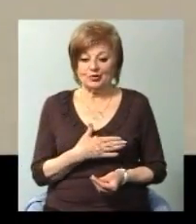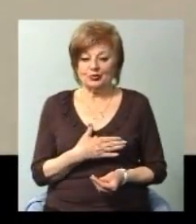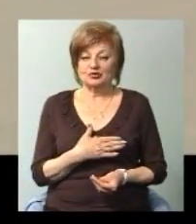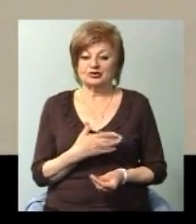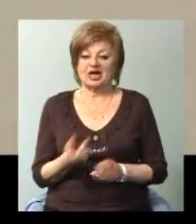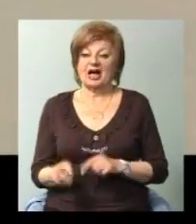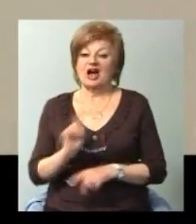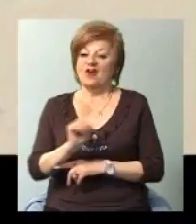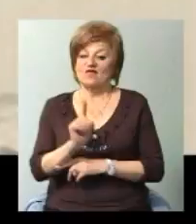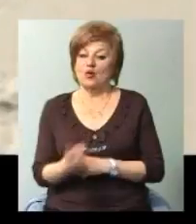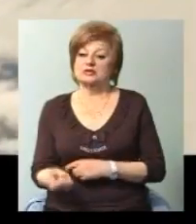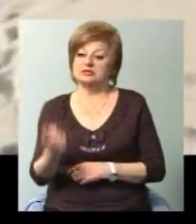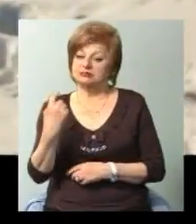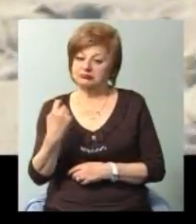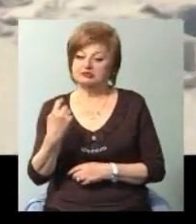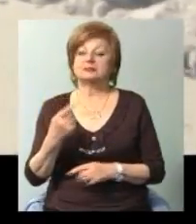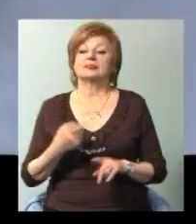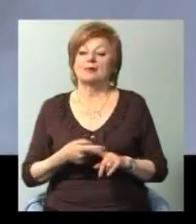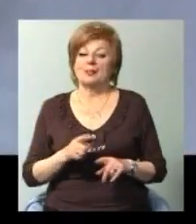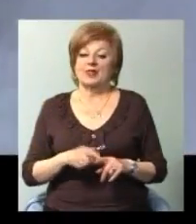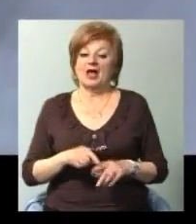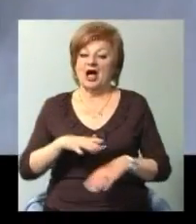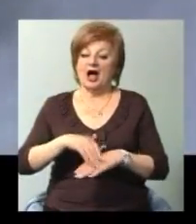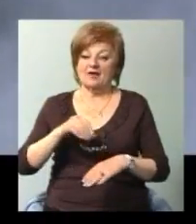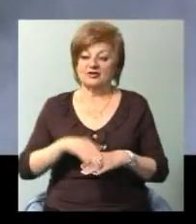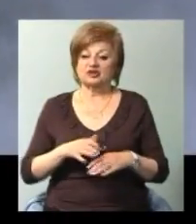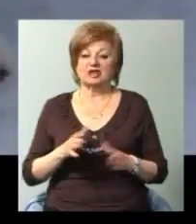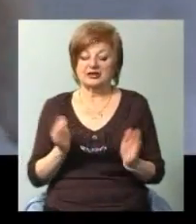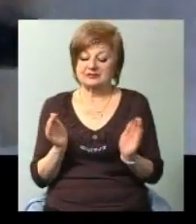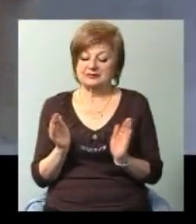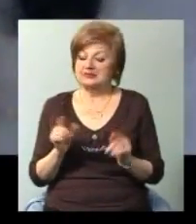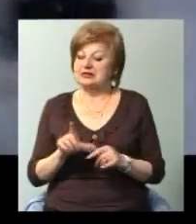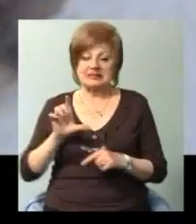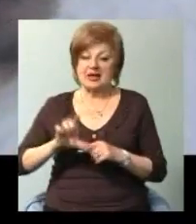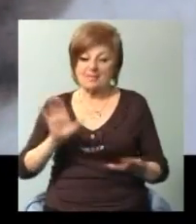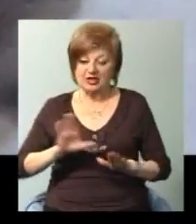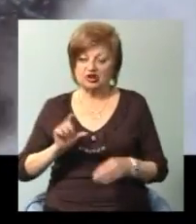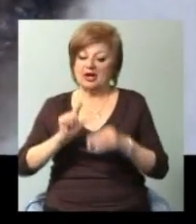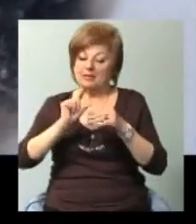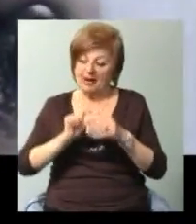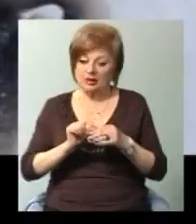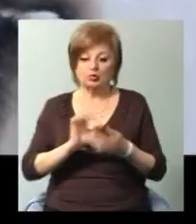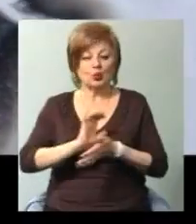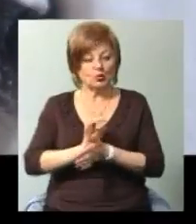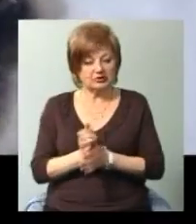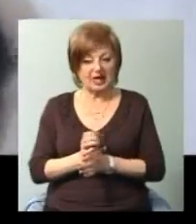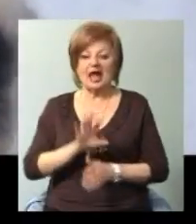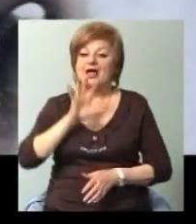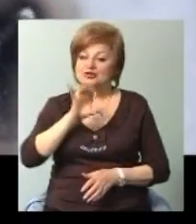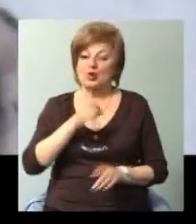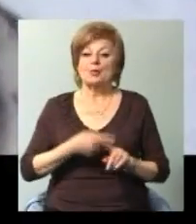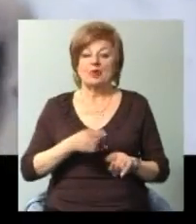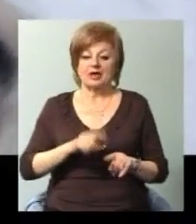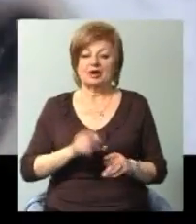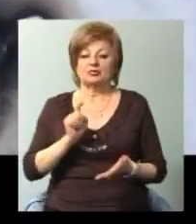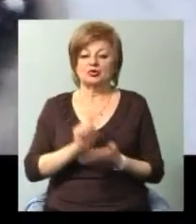закручений. Шерсть у маламута густа і недовга, однак виглядає дуже розкішно. Зазвичай песики цієї породи